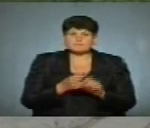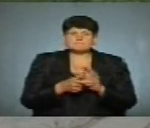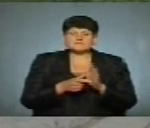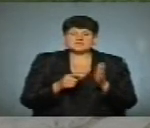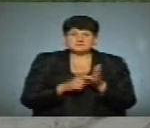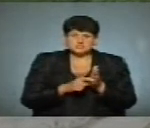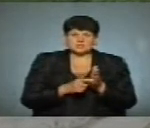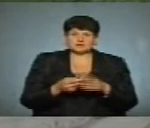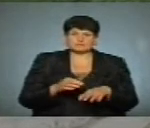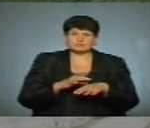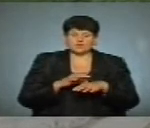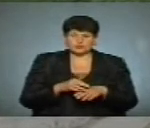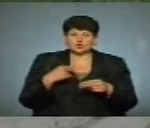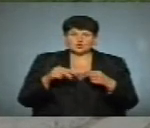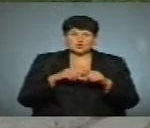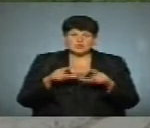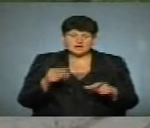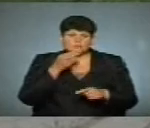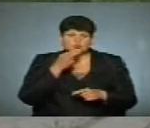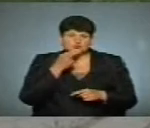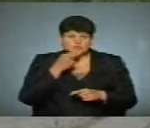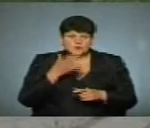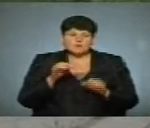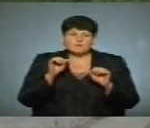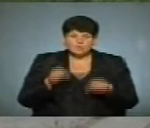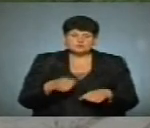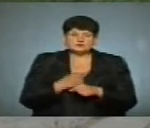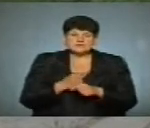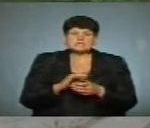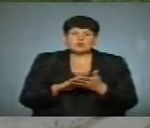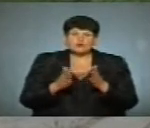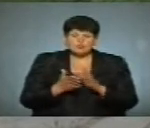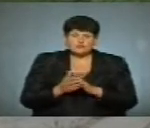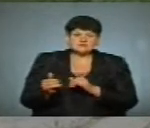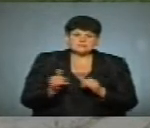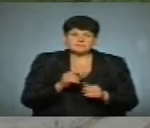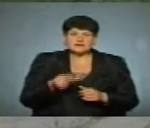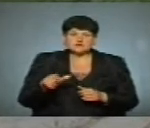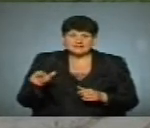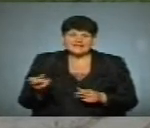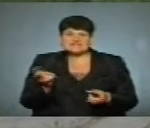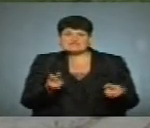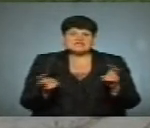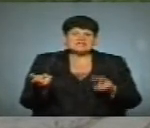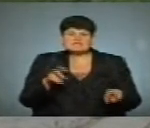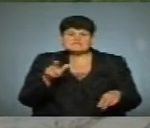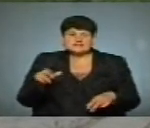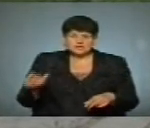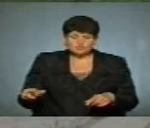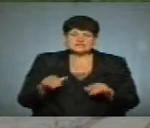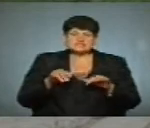приміщень, у яких здійснюється торгівля продуктами харчування, може здійснюватися за умови забезпечення персоналу та відвідувачів